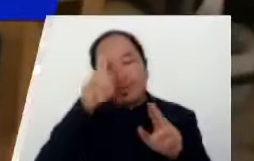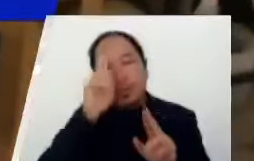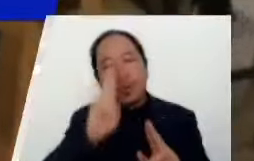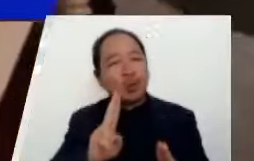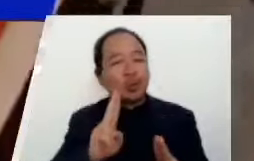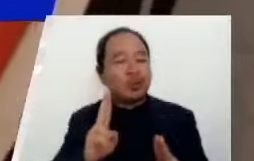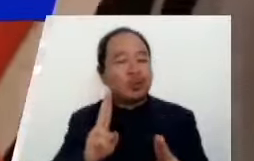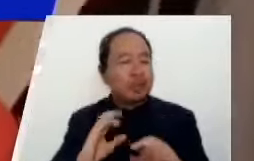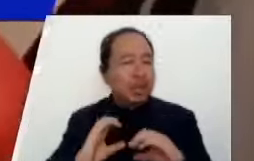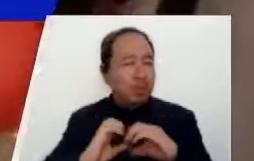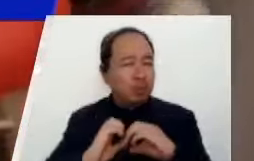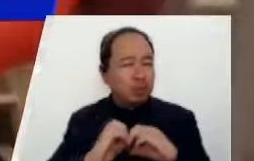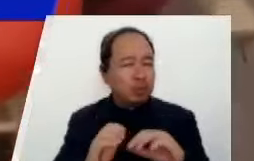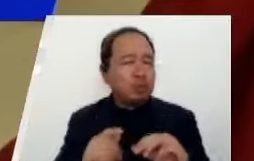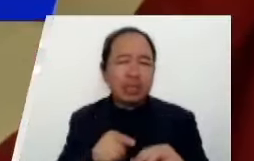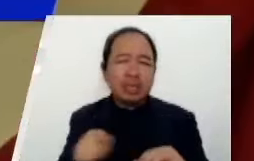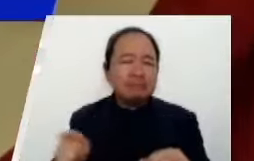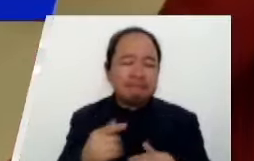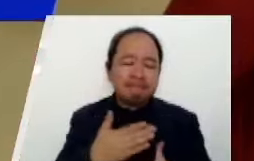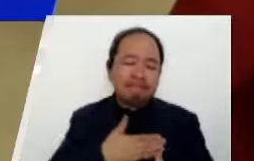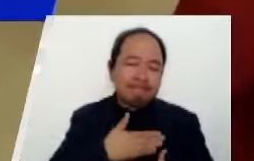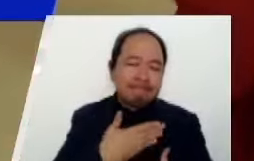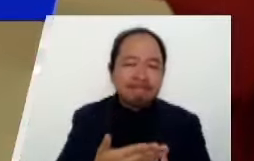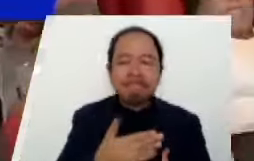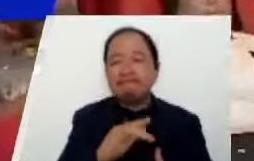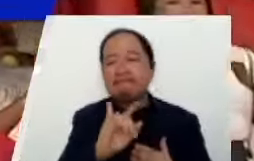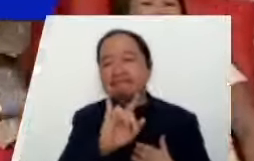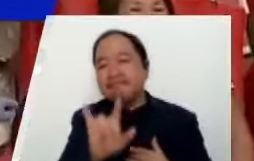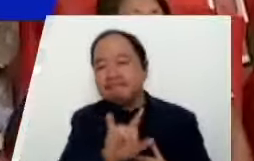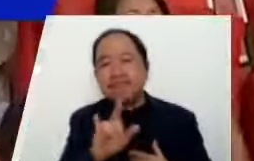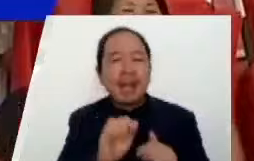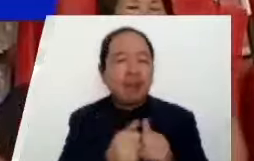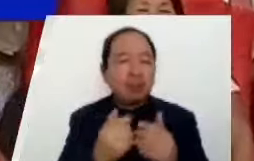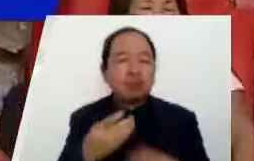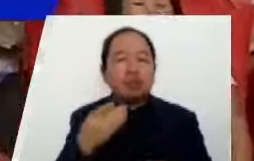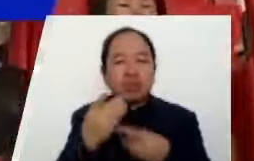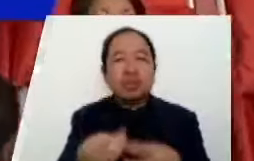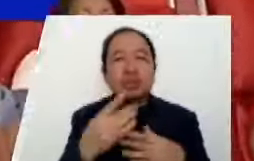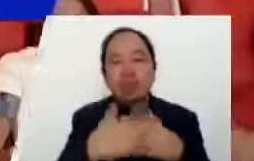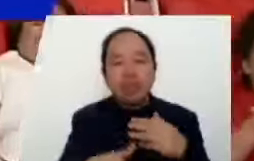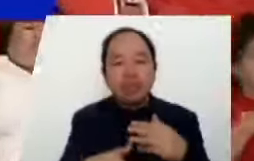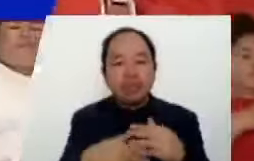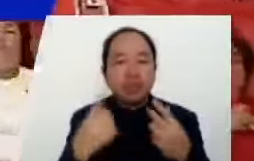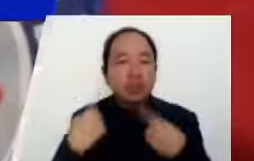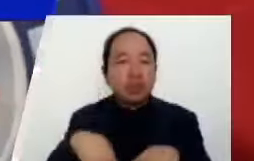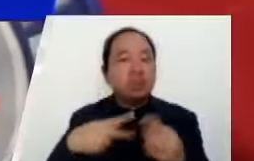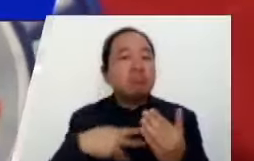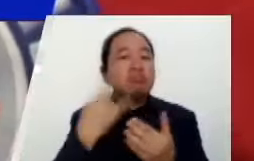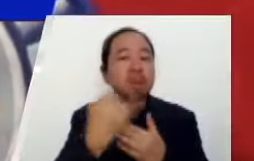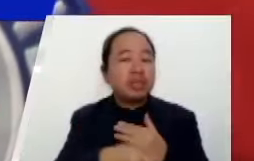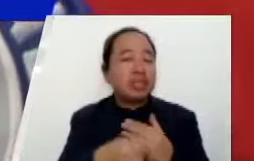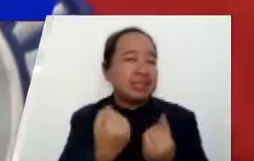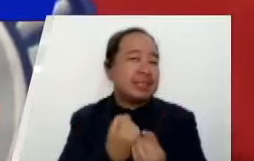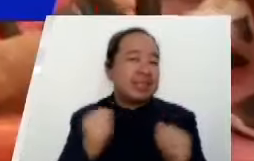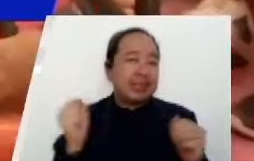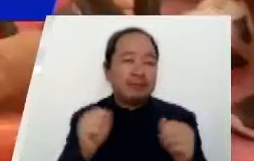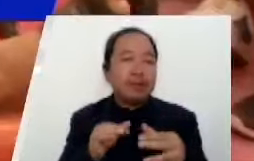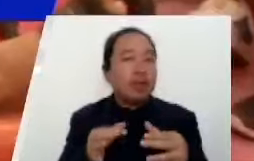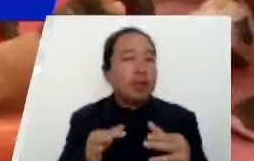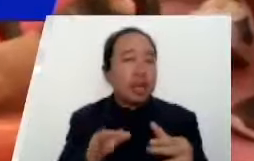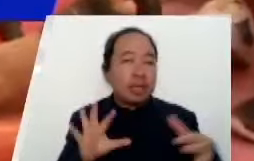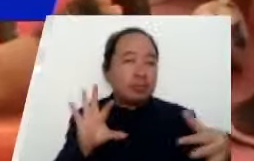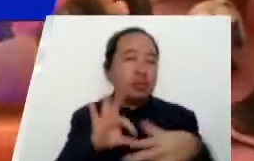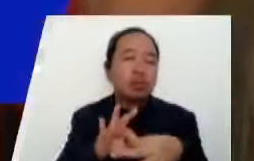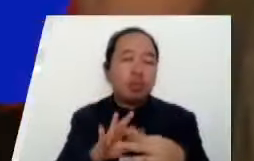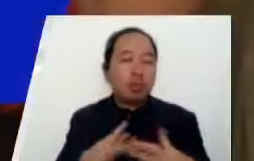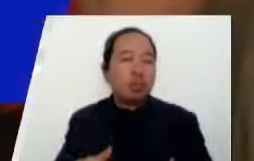sa kapwa sa pamagitan ng pagbibigay ng dugo sa isinagawang Sagip Dugtong Buhay Bloodletting Project ng GMA Kapuso